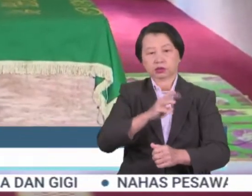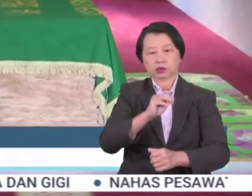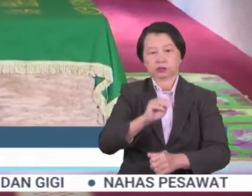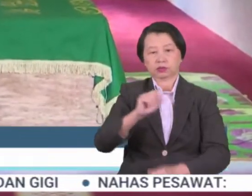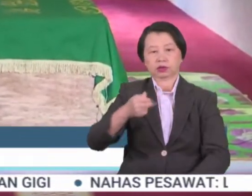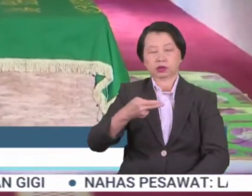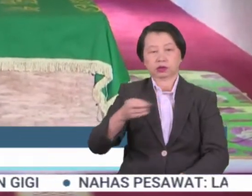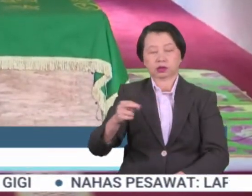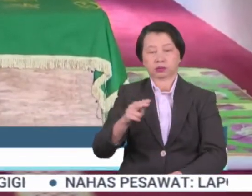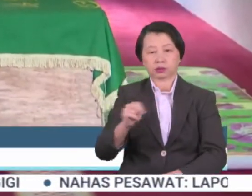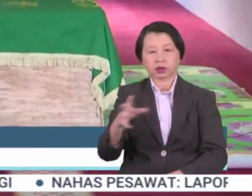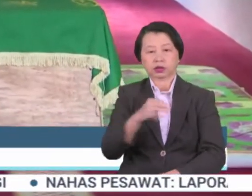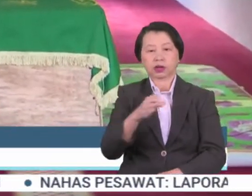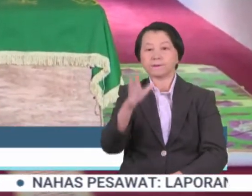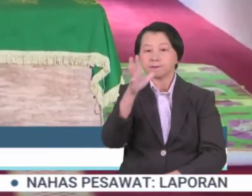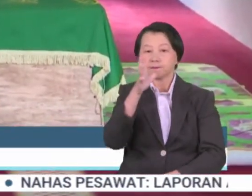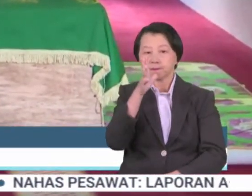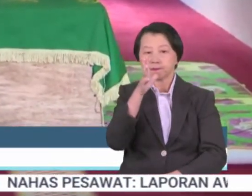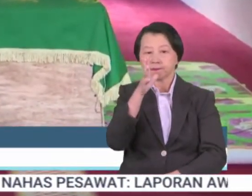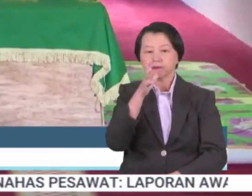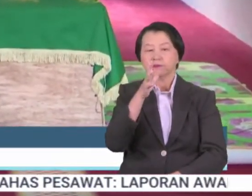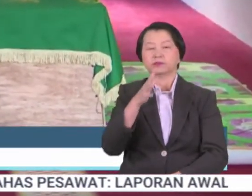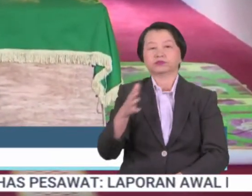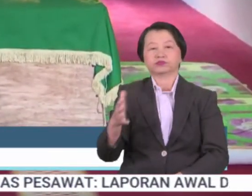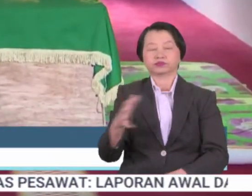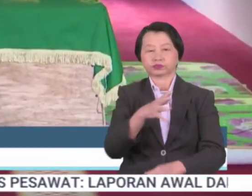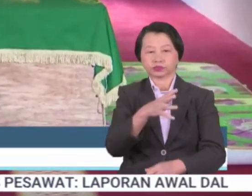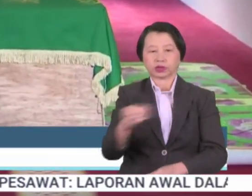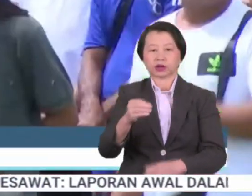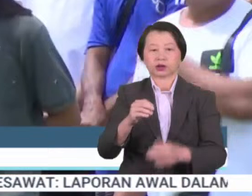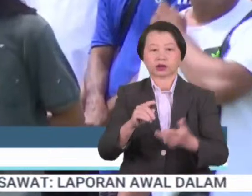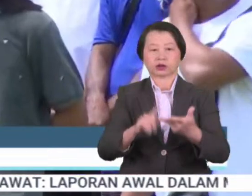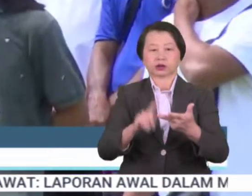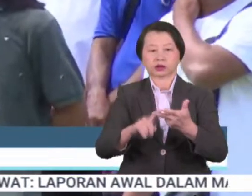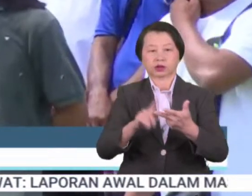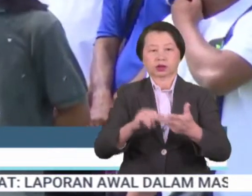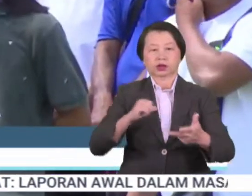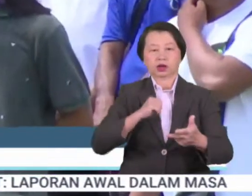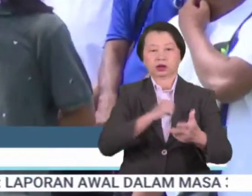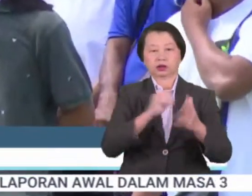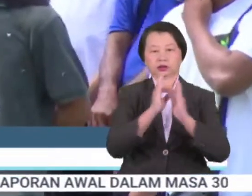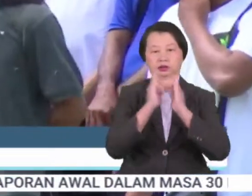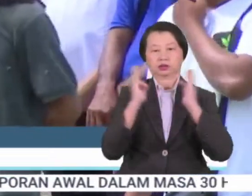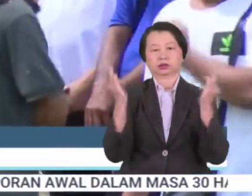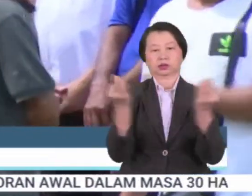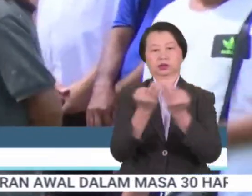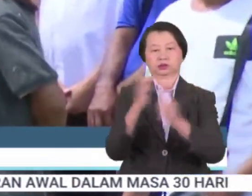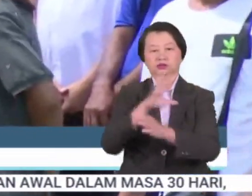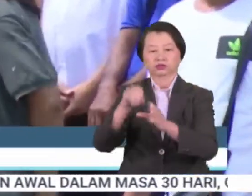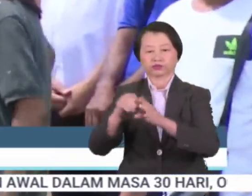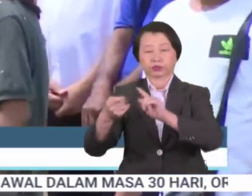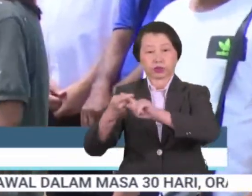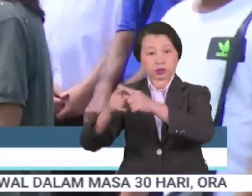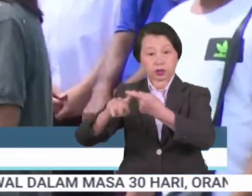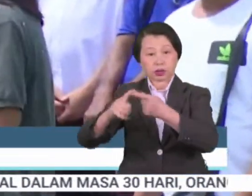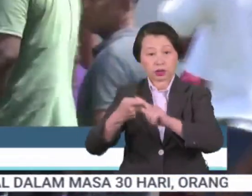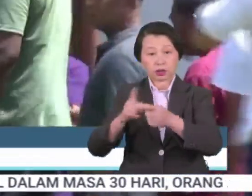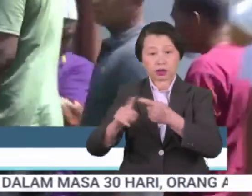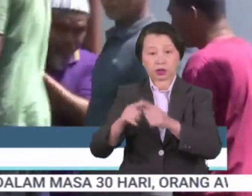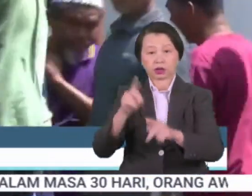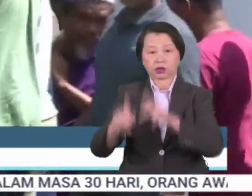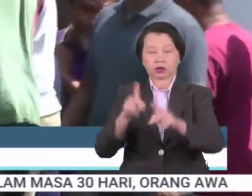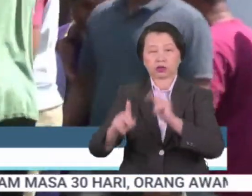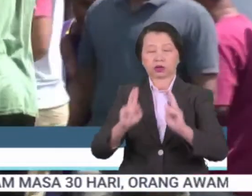salh thmanan dan juga Ibu allahyarhama dan juga ahli keluarga allahyarham termasuk rakan-rakan dan